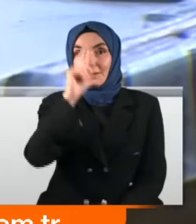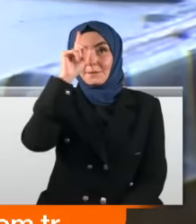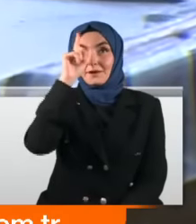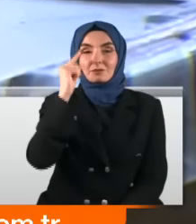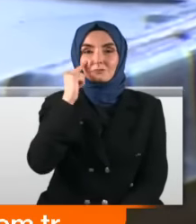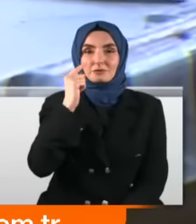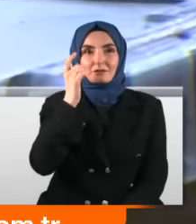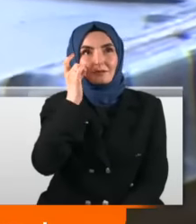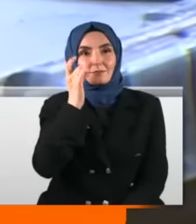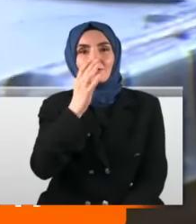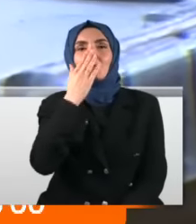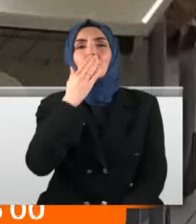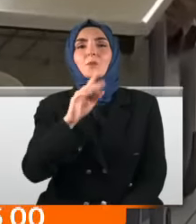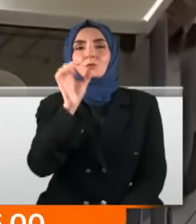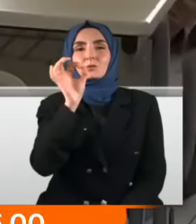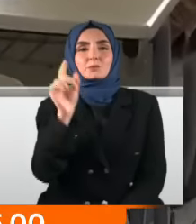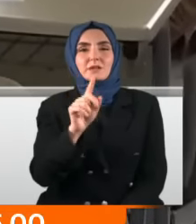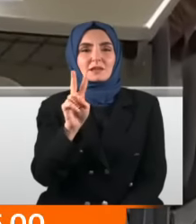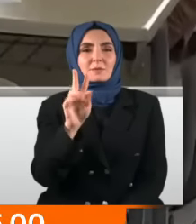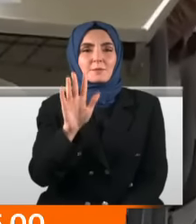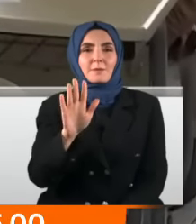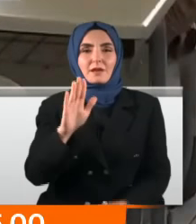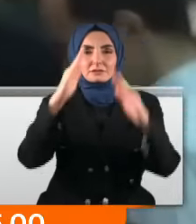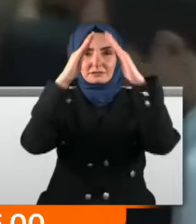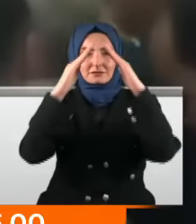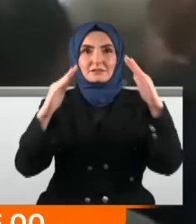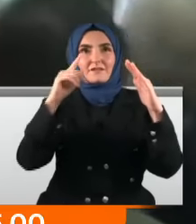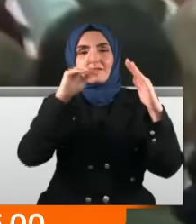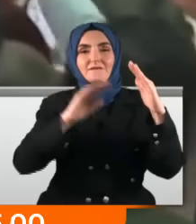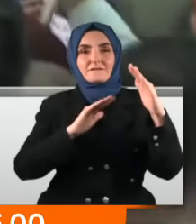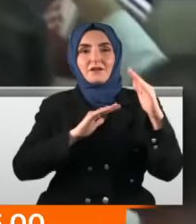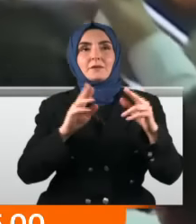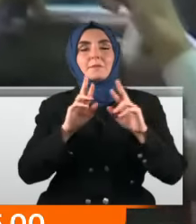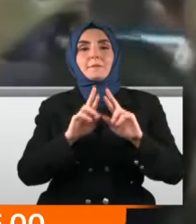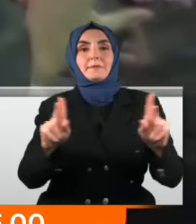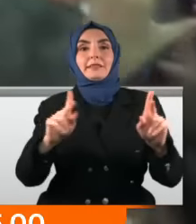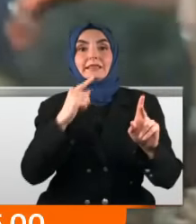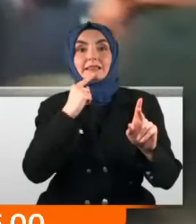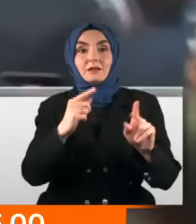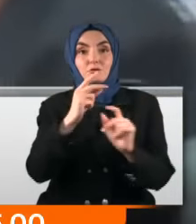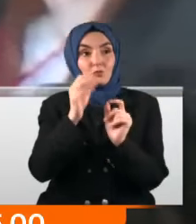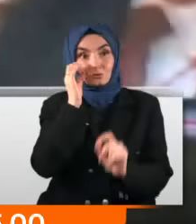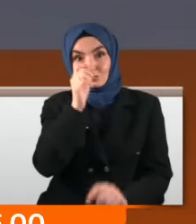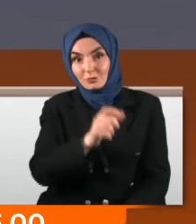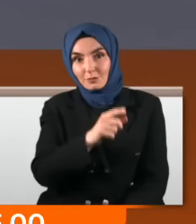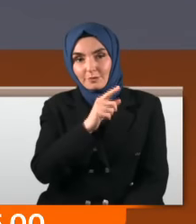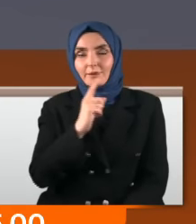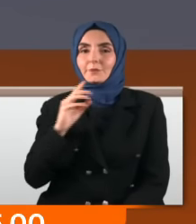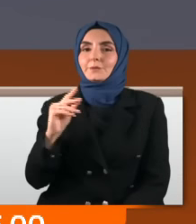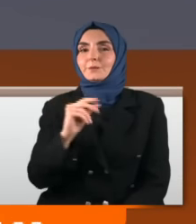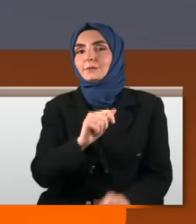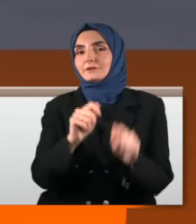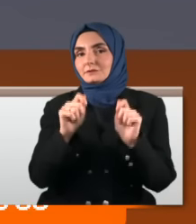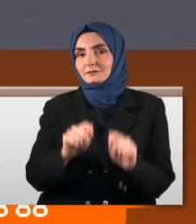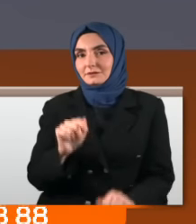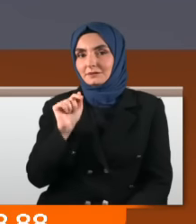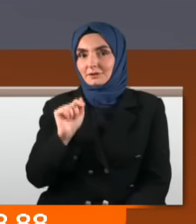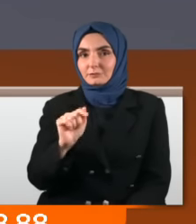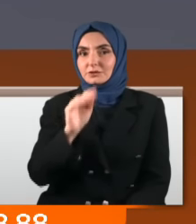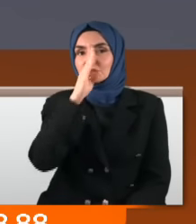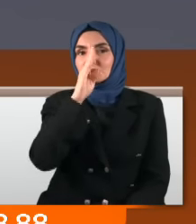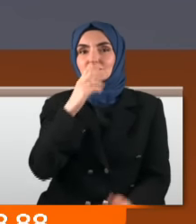görülmez %25'lik tavanı kırmıştır diyen CHP Genel Başkanı Özgür Özel vardı. Bahçeli, cam tavanı